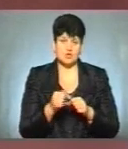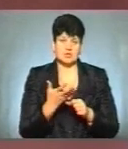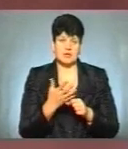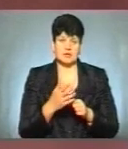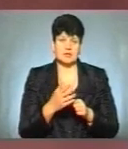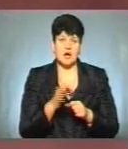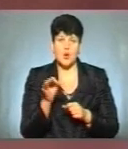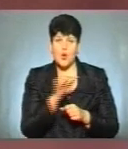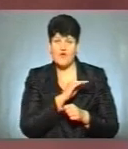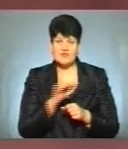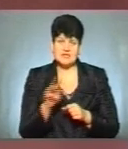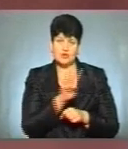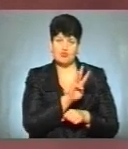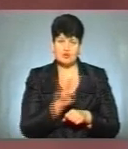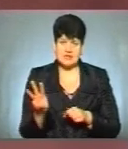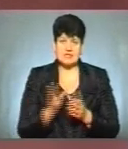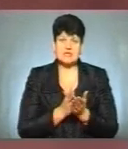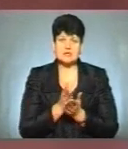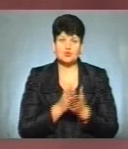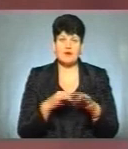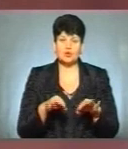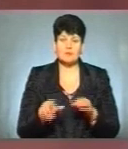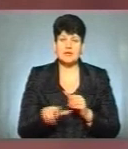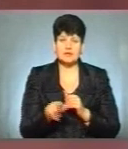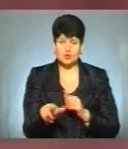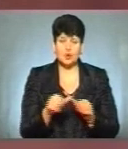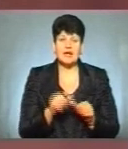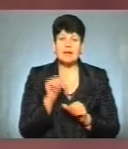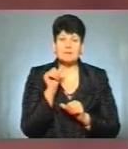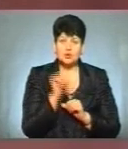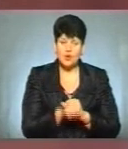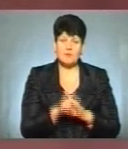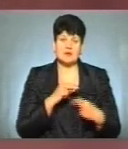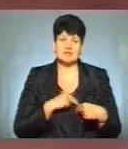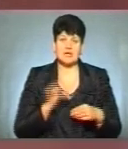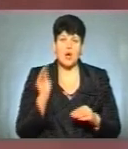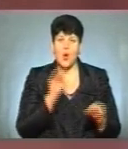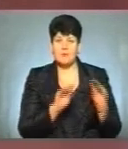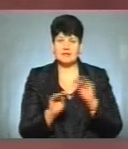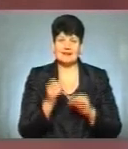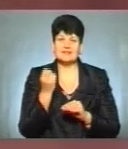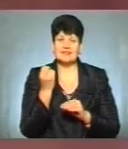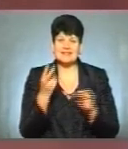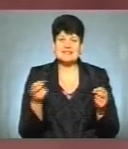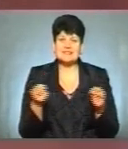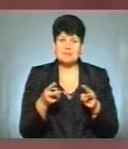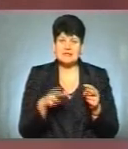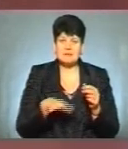сайті обласної служби автодоріг. Окрім цього, працівники служби доріг додатково обладнали 12